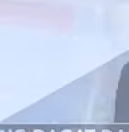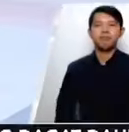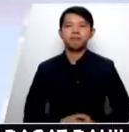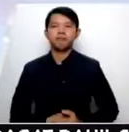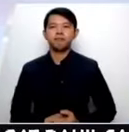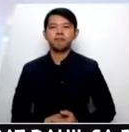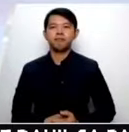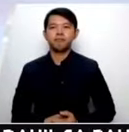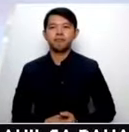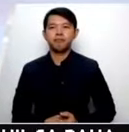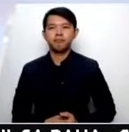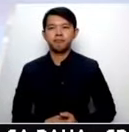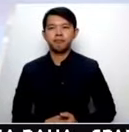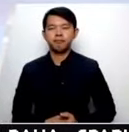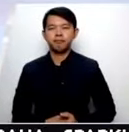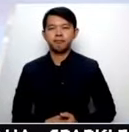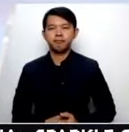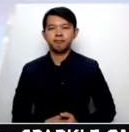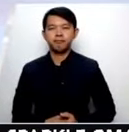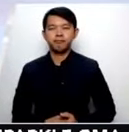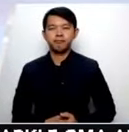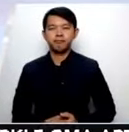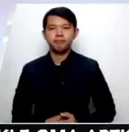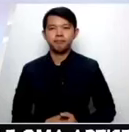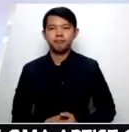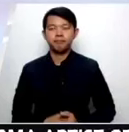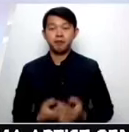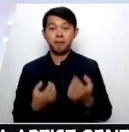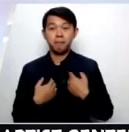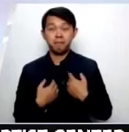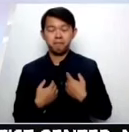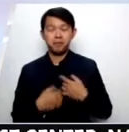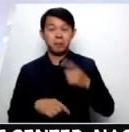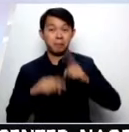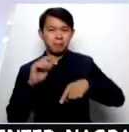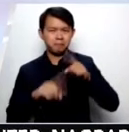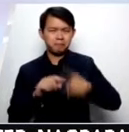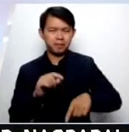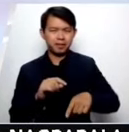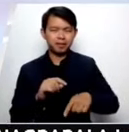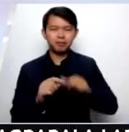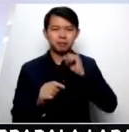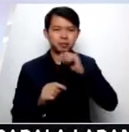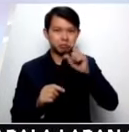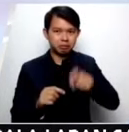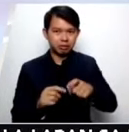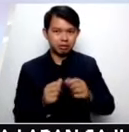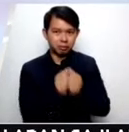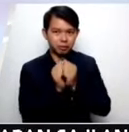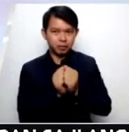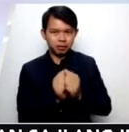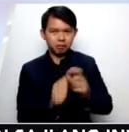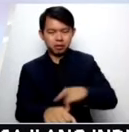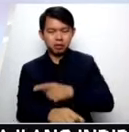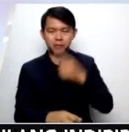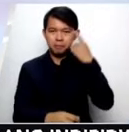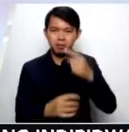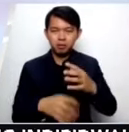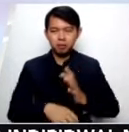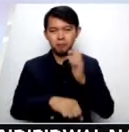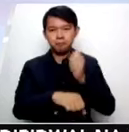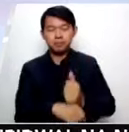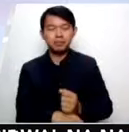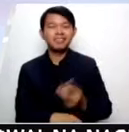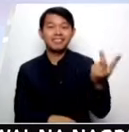news may mga pagkakaibigang hindi kailangan ng matagal na pagsasama para mabuo tulad ng nangyari sa dalawang bata sa